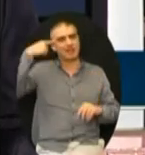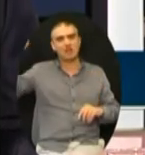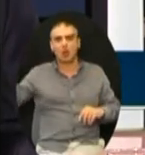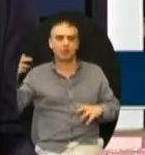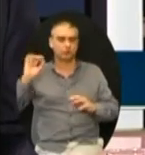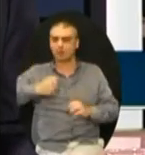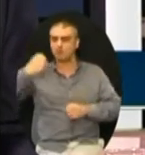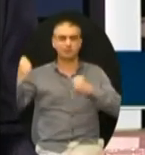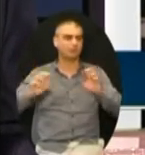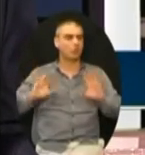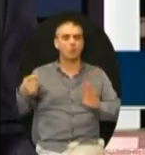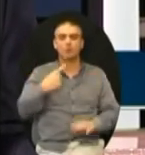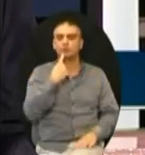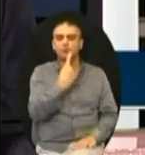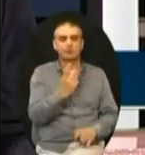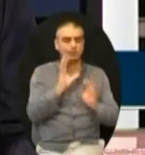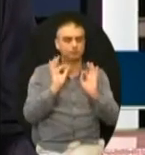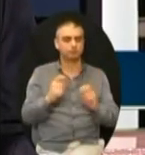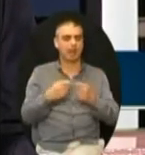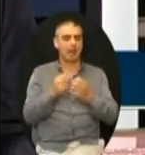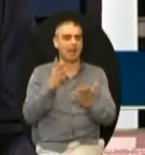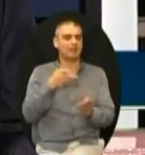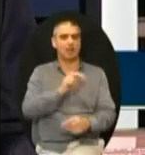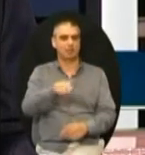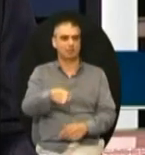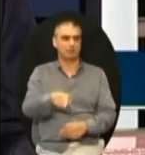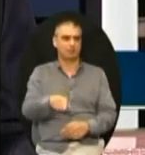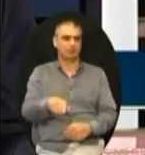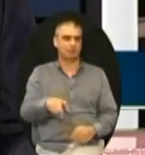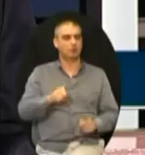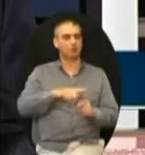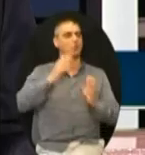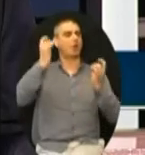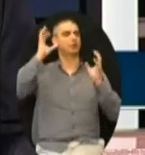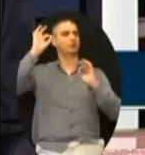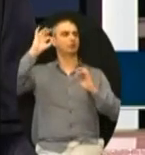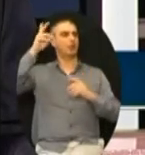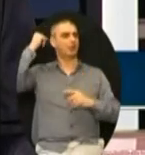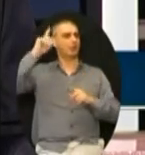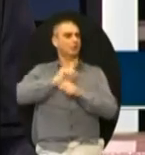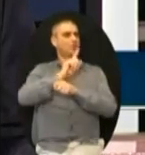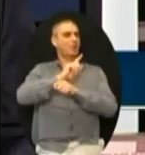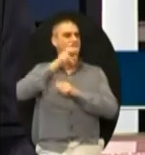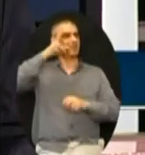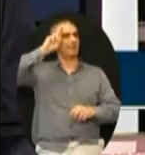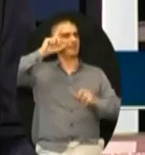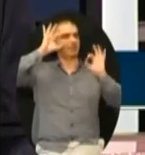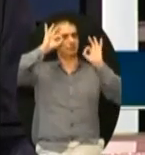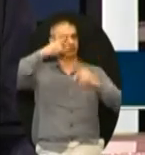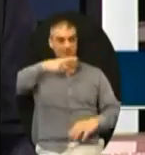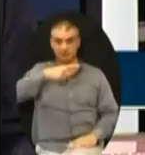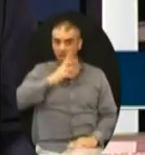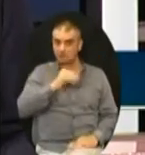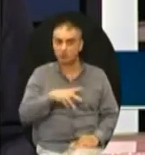אידיאולוגית של ימין ושמאל, אלא הוא מתבטא בצורה עניינית, ההדר הז'בוטינסקאי במיטבו, אם תרצה. על דבר אחד,